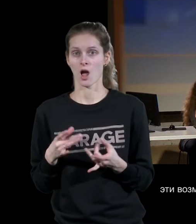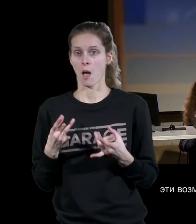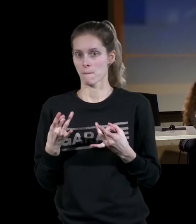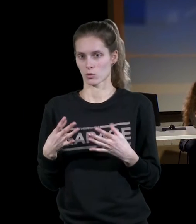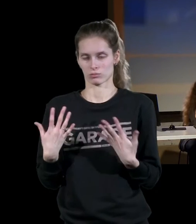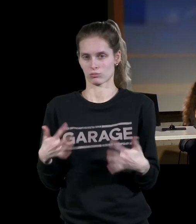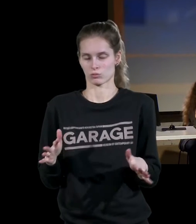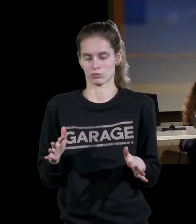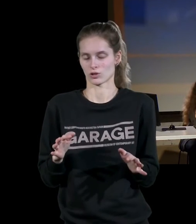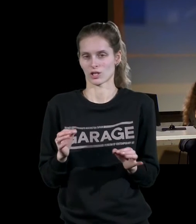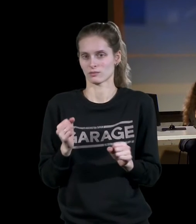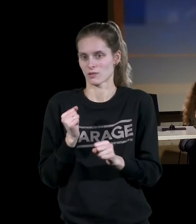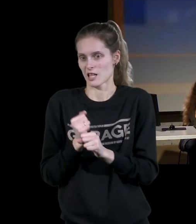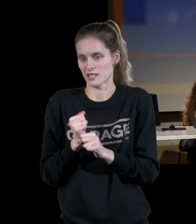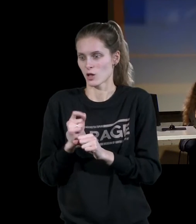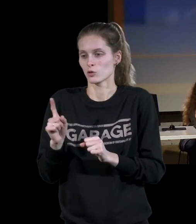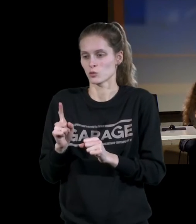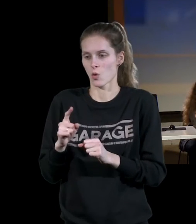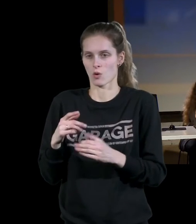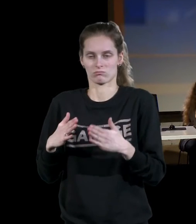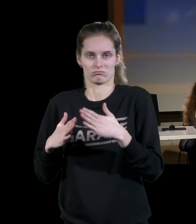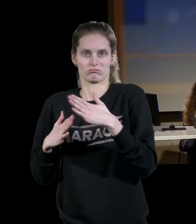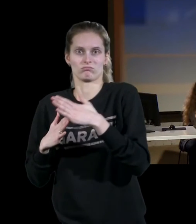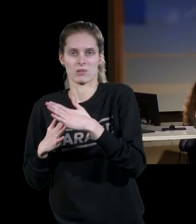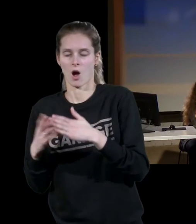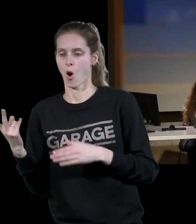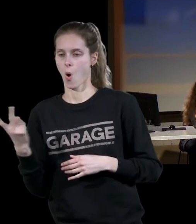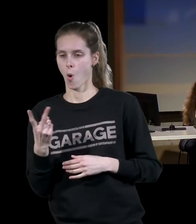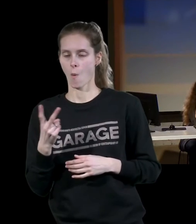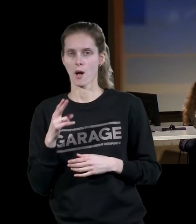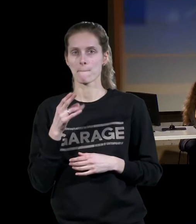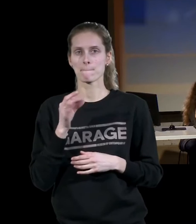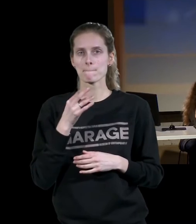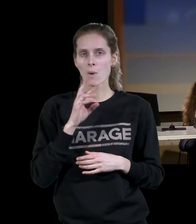нечего. И как поэтому оба художника, и Поллок, и Ротко,